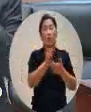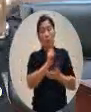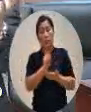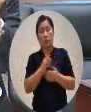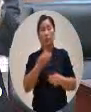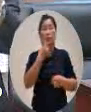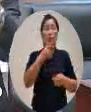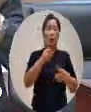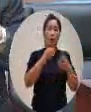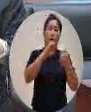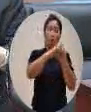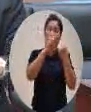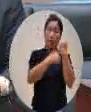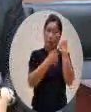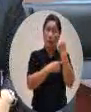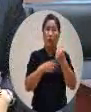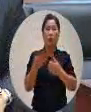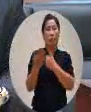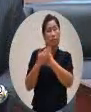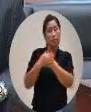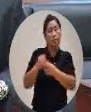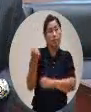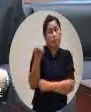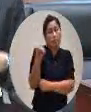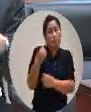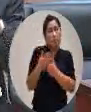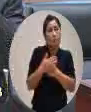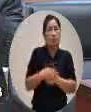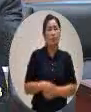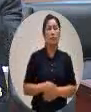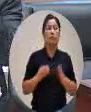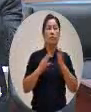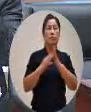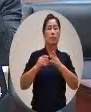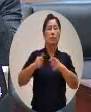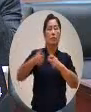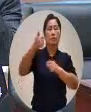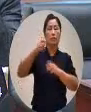是不是請李局長能夠努力一下請局長答覆一下